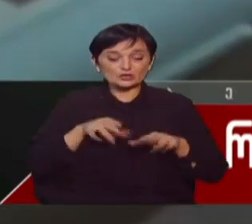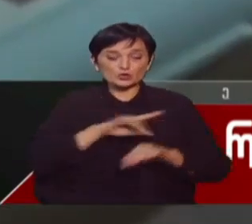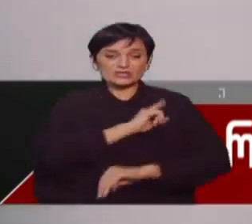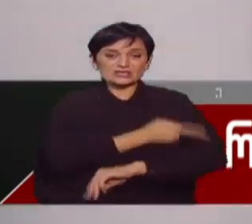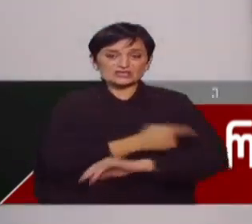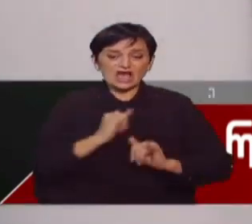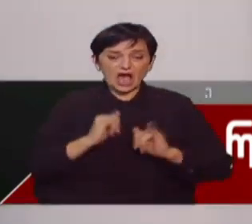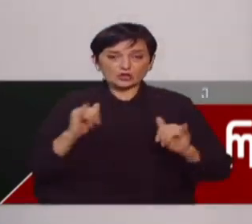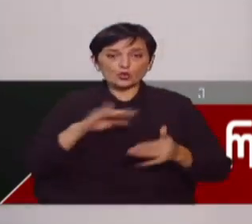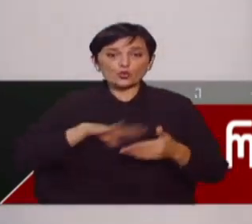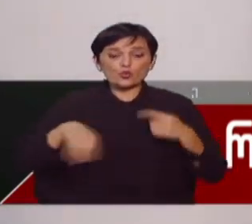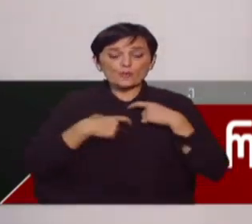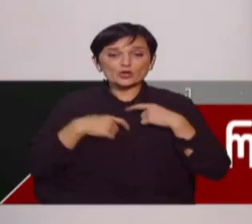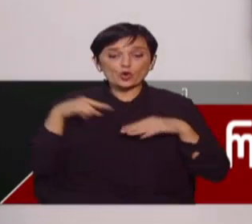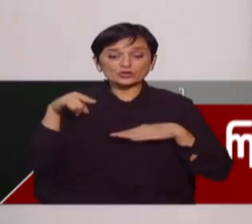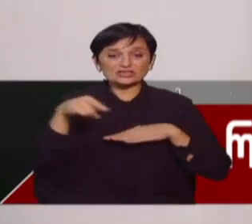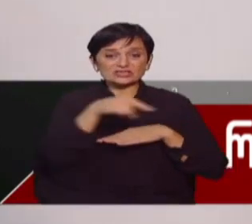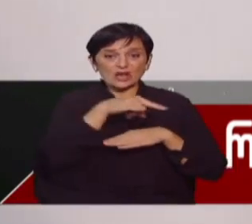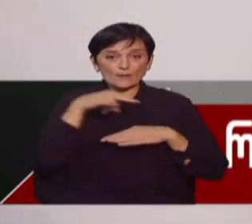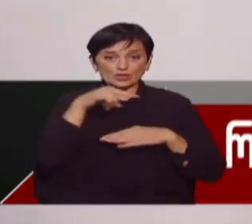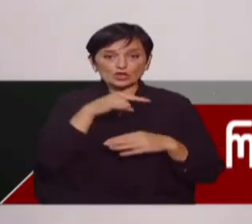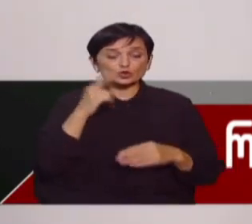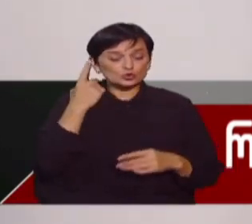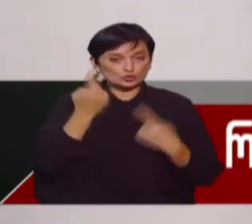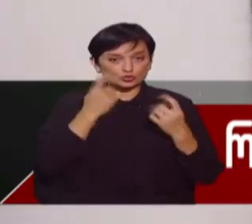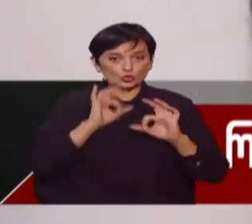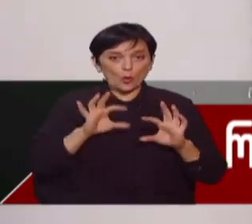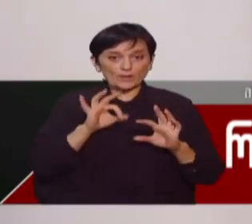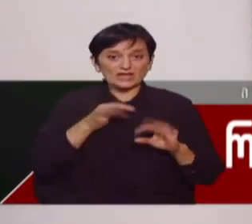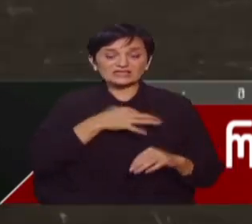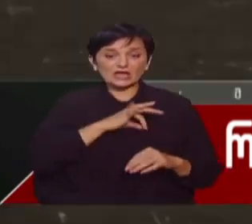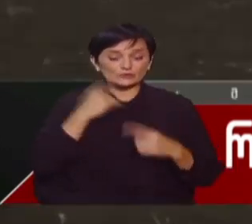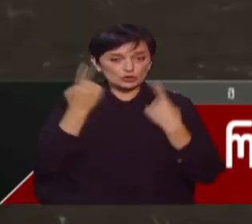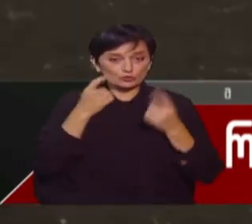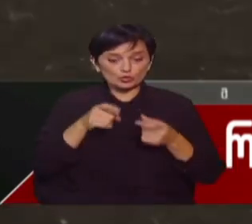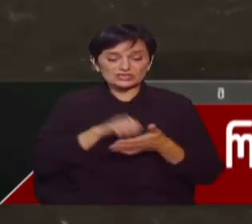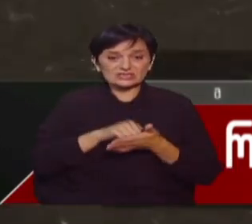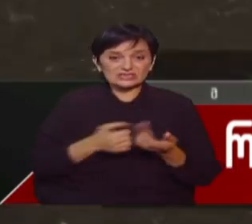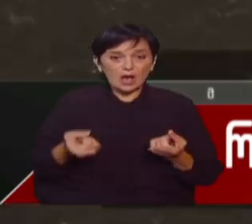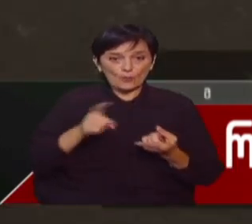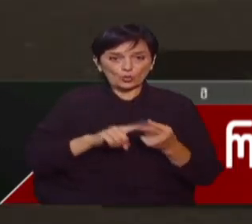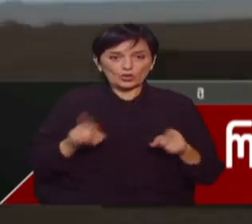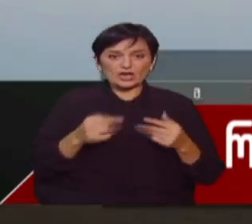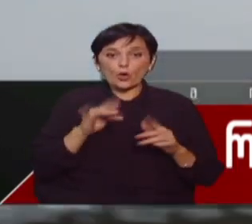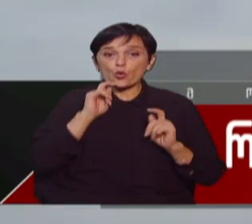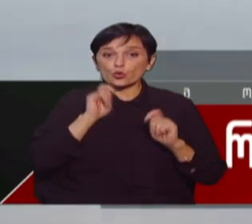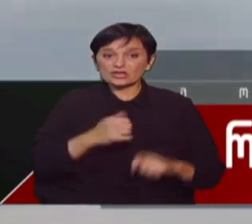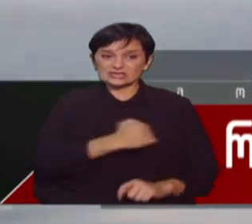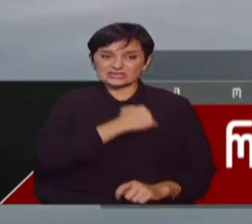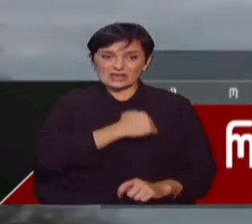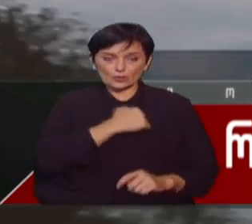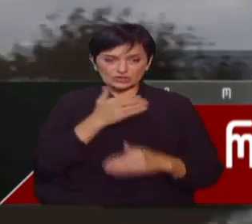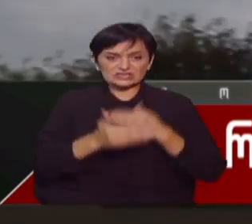zalebi avrtseleps upiloto sapreni aparatebit chetev arsebuli tsnobis mikhedvit dazveris informatsiis sapudzolze gakhortselda. Ukrainelis